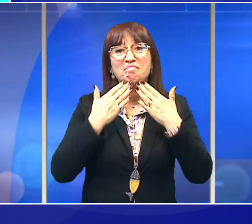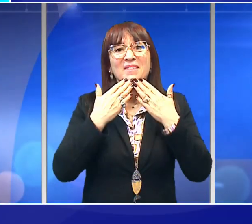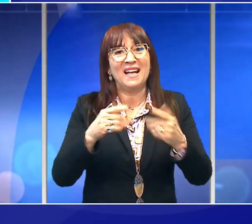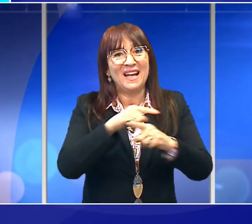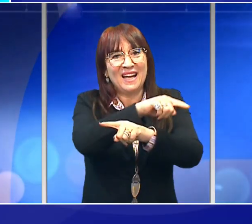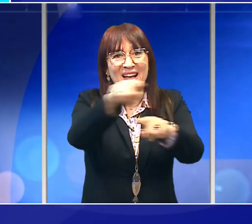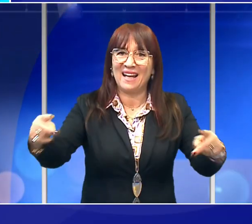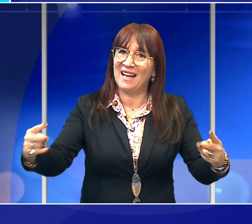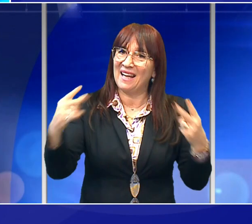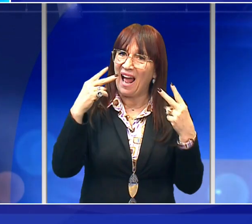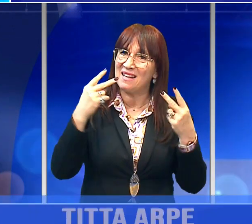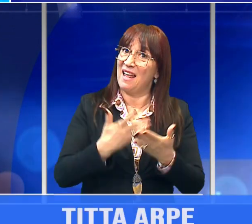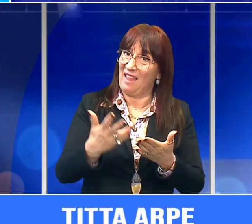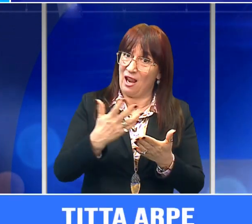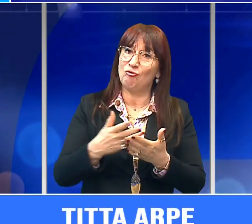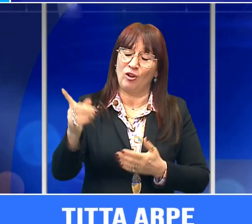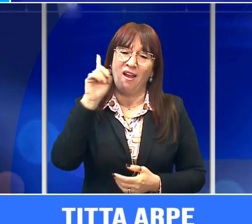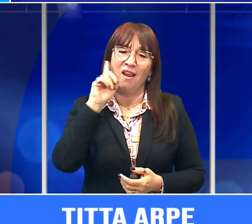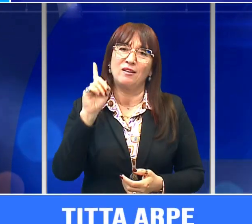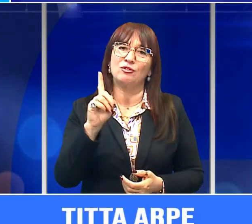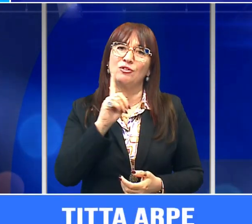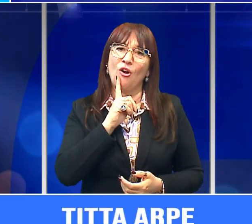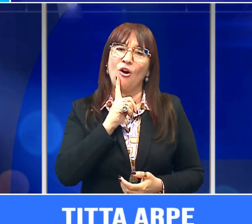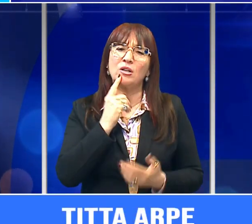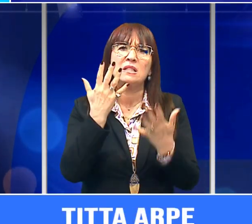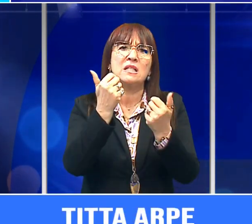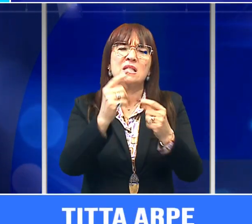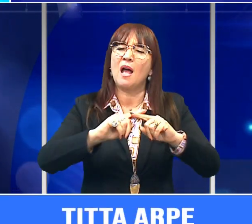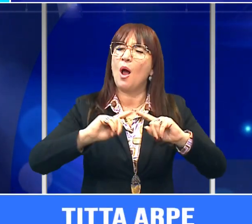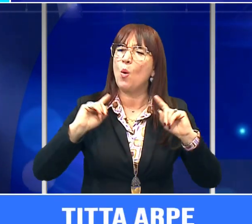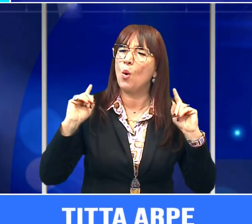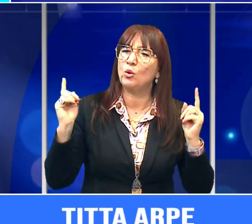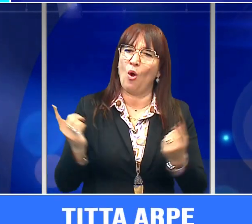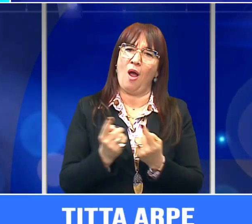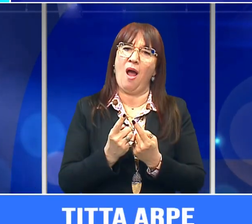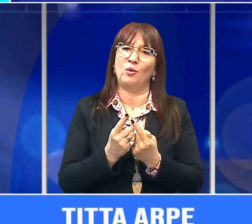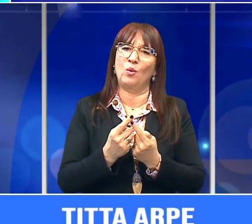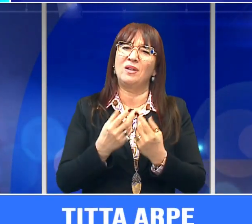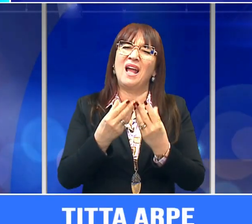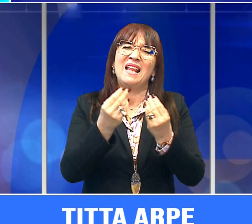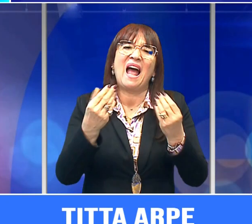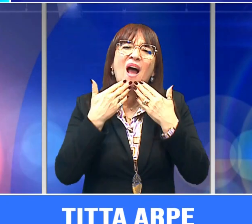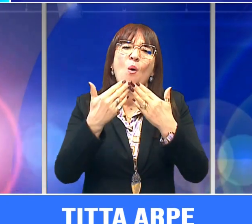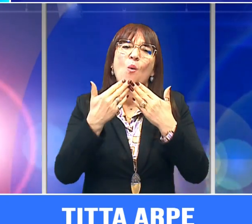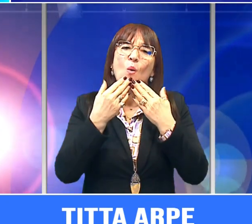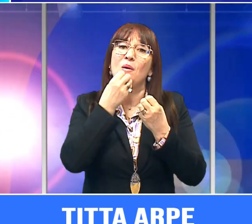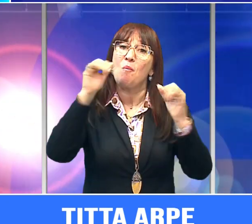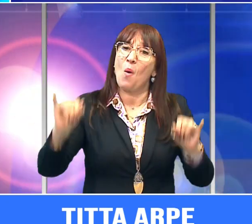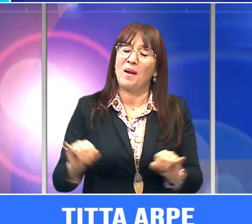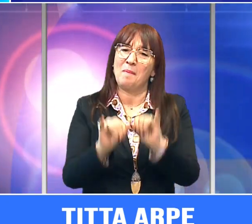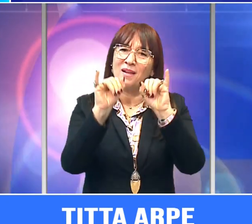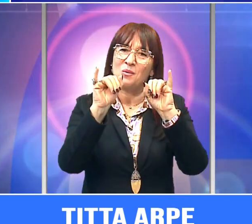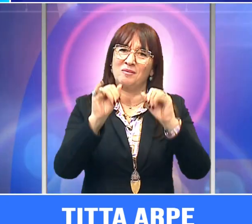Grazie per aver seguito il nostro telegiornale. Un saluto a tutte e a tutti voi e tanti auguri di buona Pasqua.